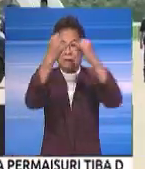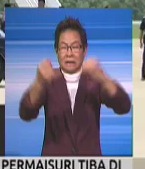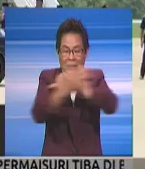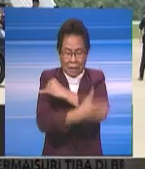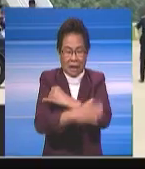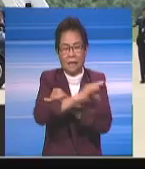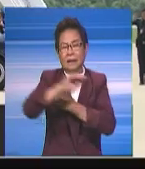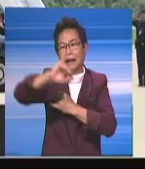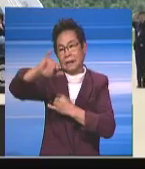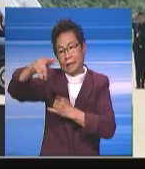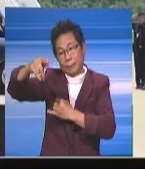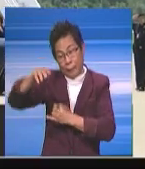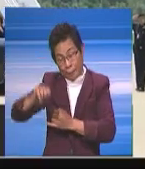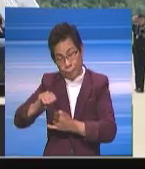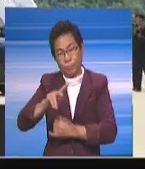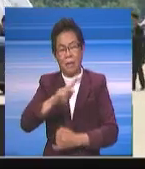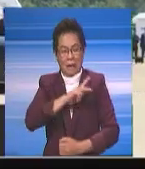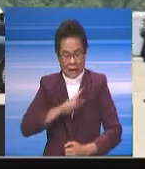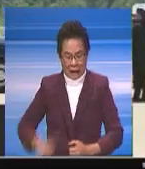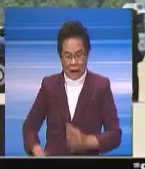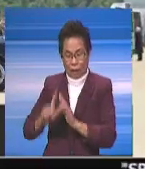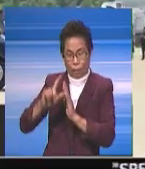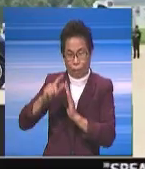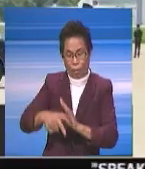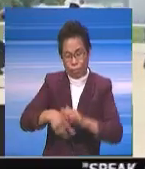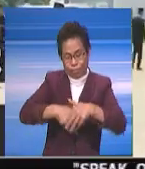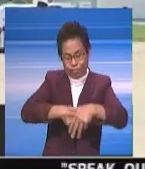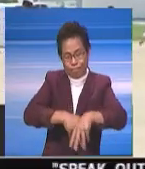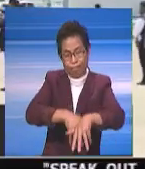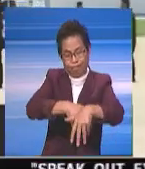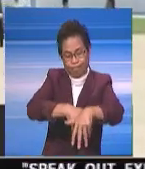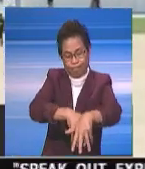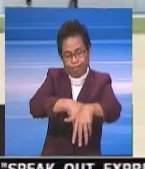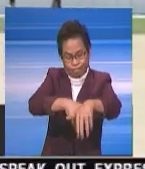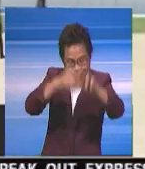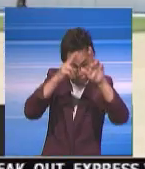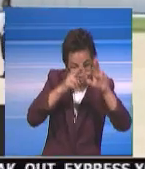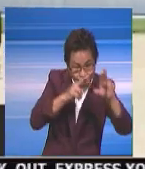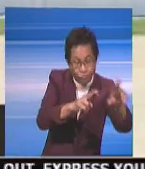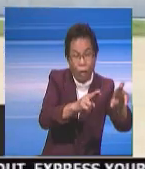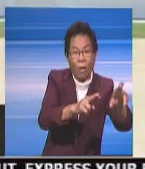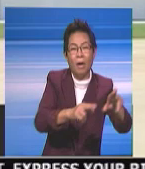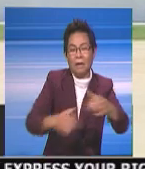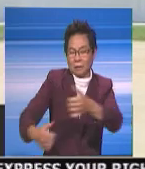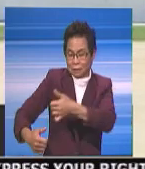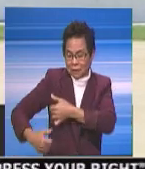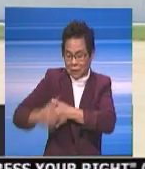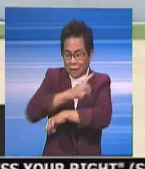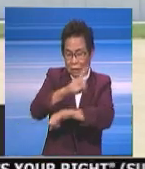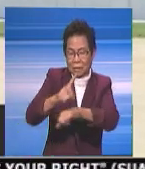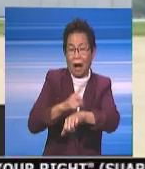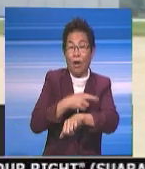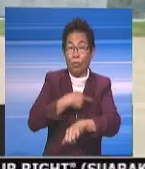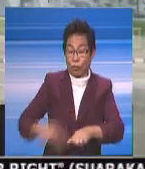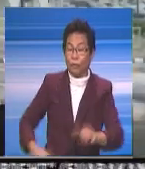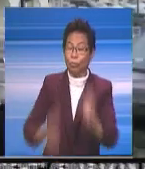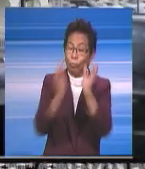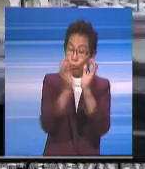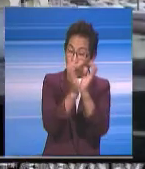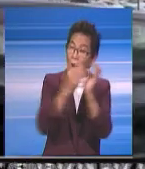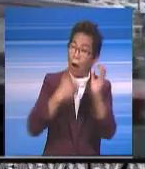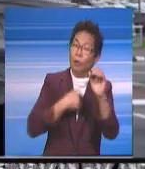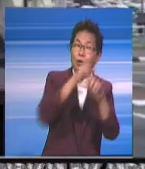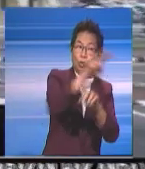Menteri. Tuanku kemudiannya melintasi barisan pasukan kawat kehormat setempat Tentera Darat Diraja Brunei yang terdiri